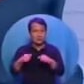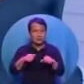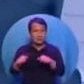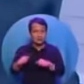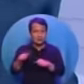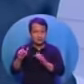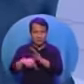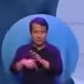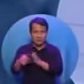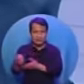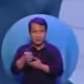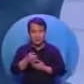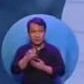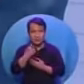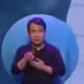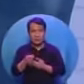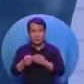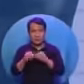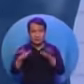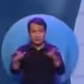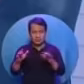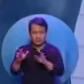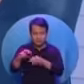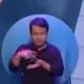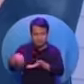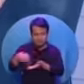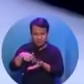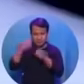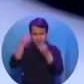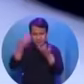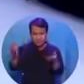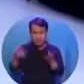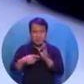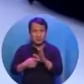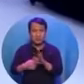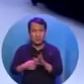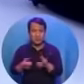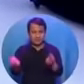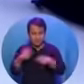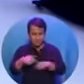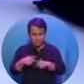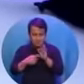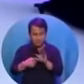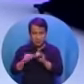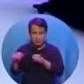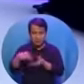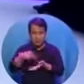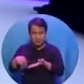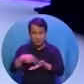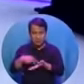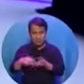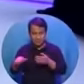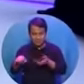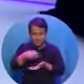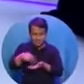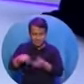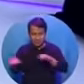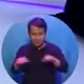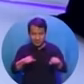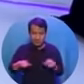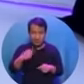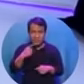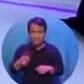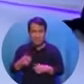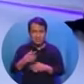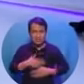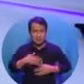Mamaya sabi ng mga netizen, magbudot dance daw. Kaya naman yun, di ba? Pampatuwa naman sa mga netizen mahilig